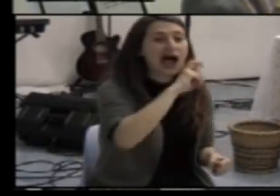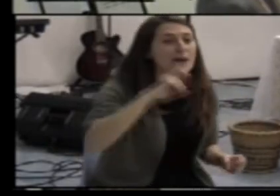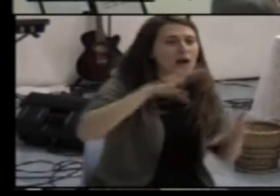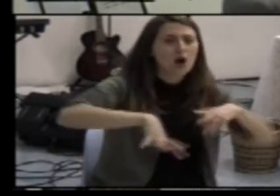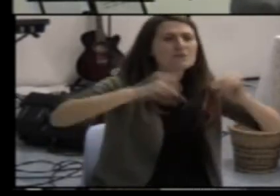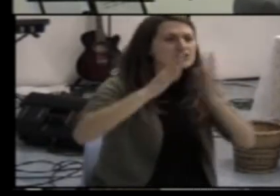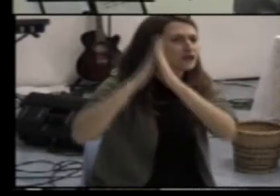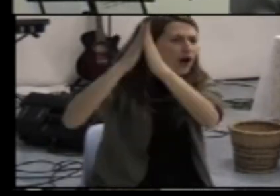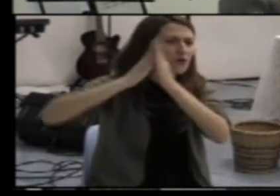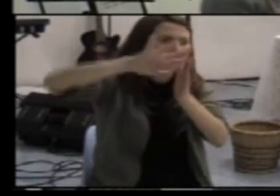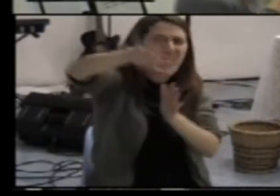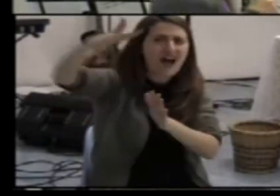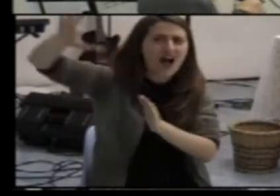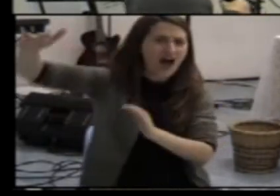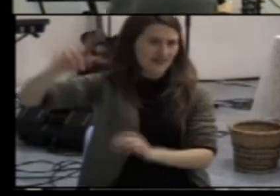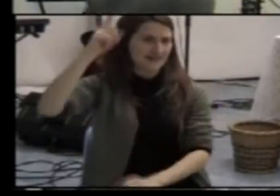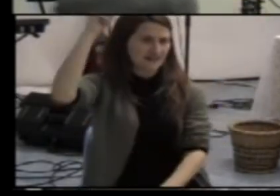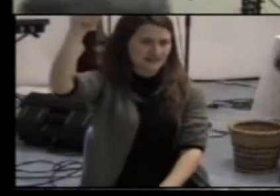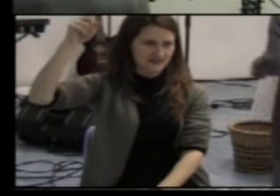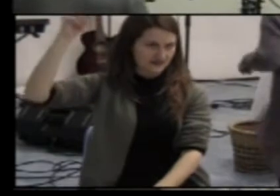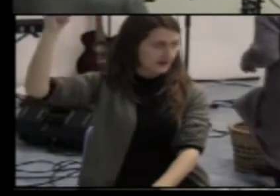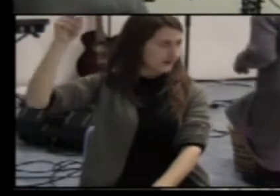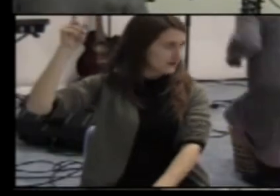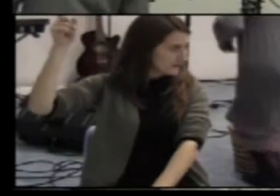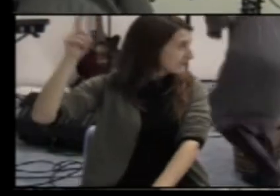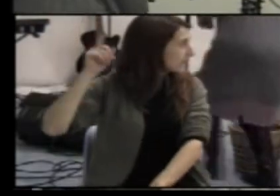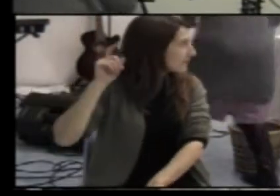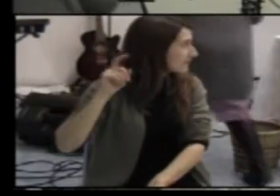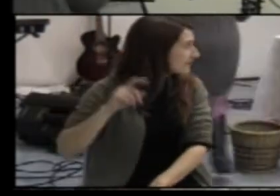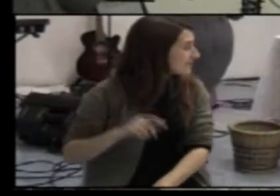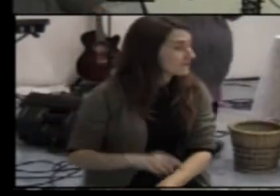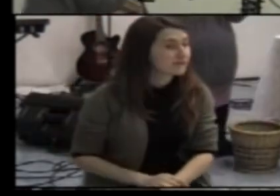dei. Ha cominciato ad adorare altri dei. Infatti,